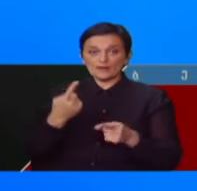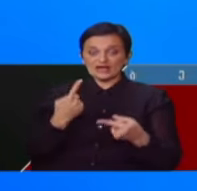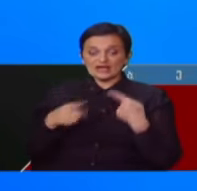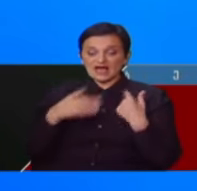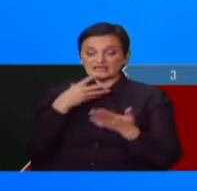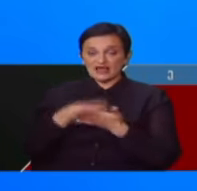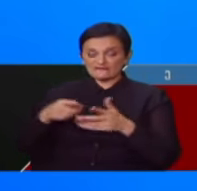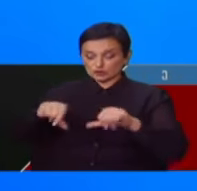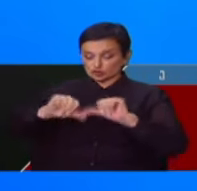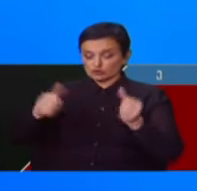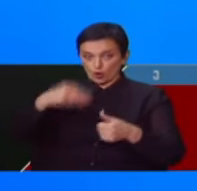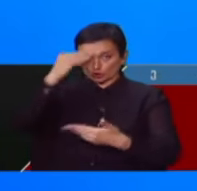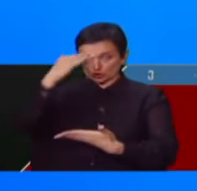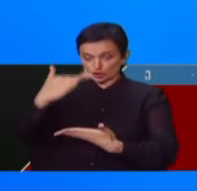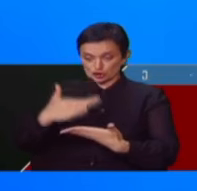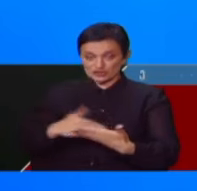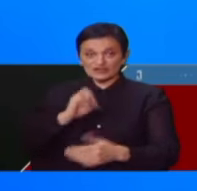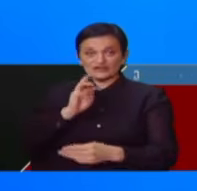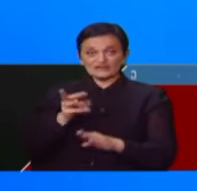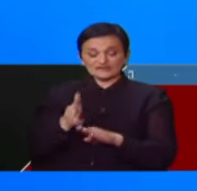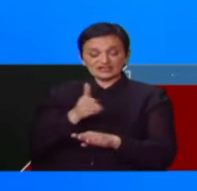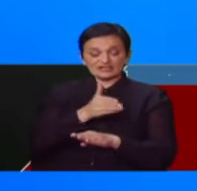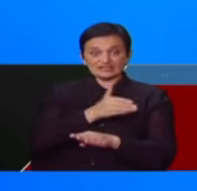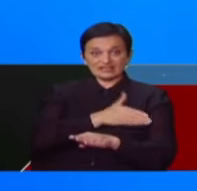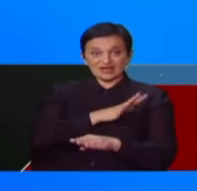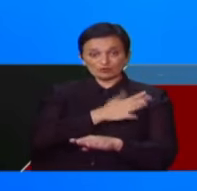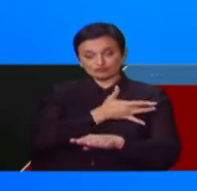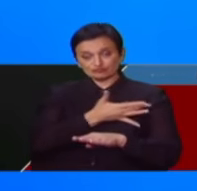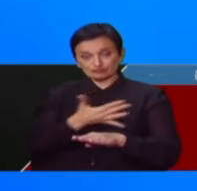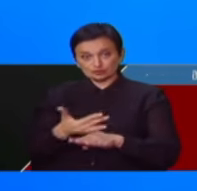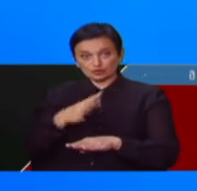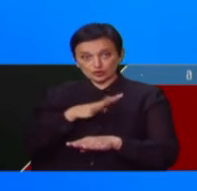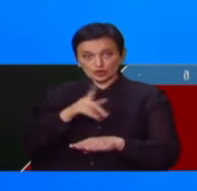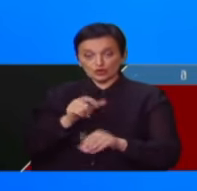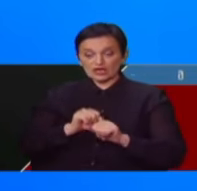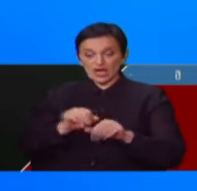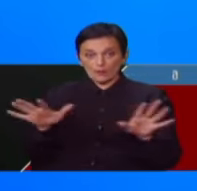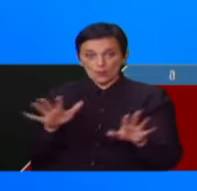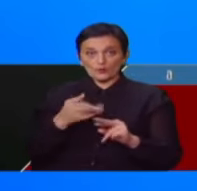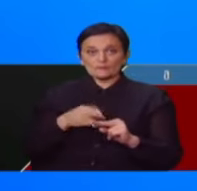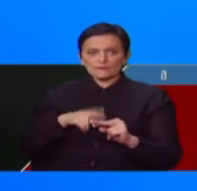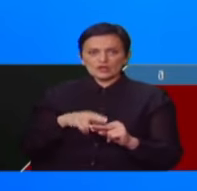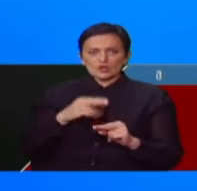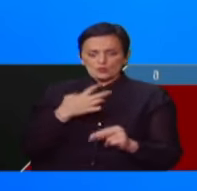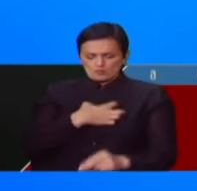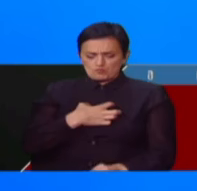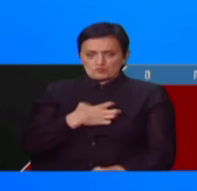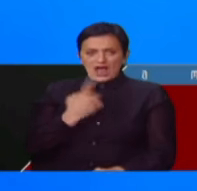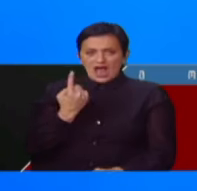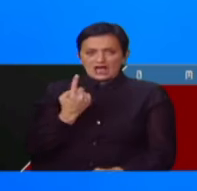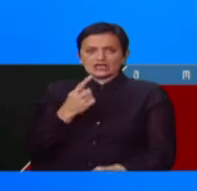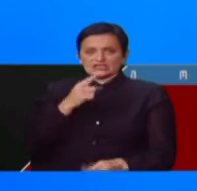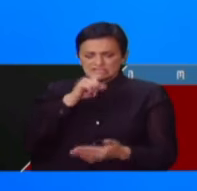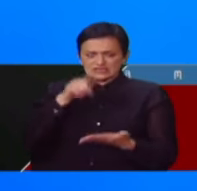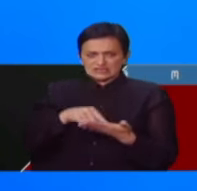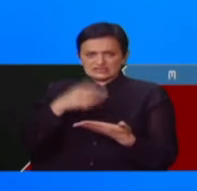თავისი ფორმატით და შინაართით ვიდრენების მიერ სხვა დოკუმენტი, რომელიც აქამდე ნატო სამიტის შემდგომ გამოქვეყნებულა. იცით, რომ არაერთი და მნიშვნელოვანი არაერთი საკითხი